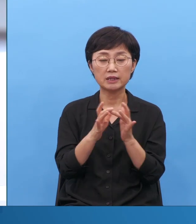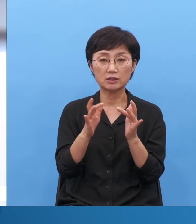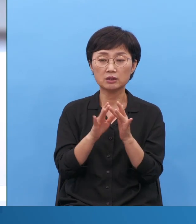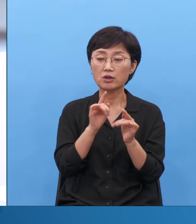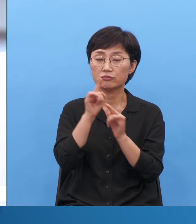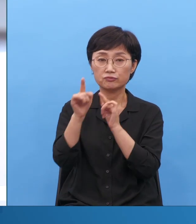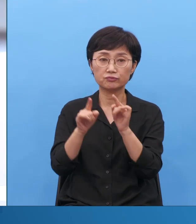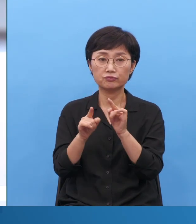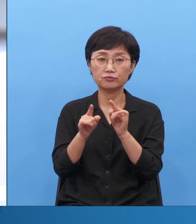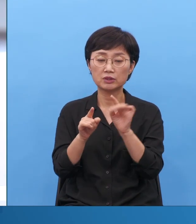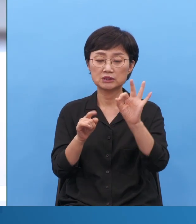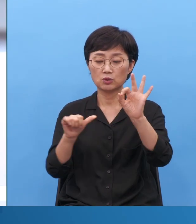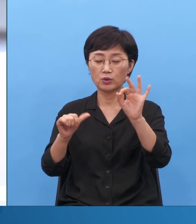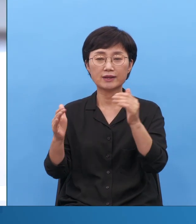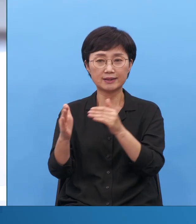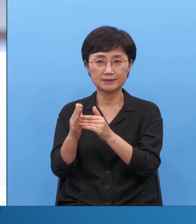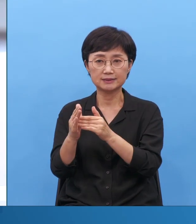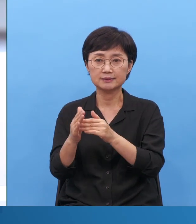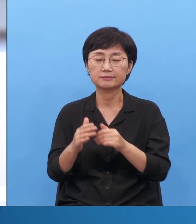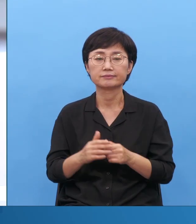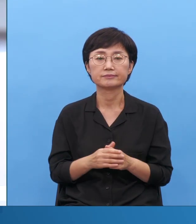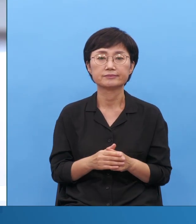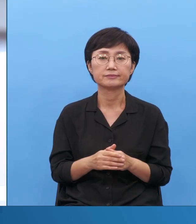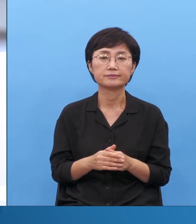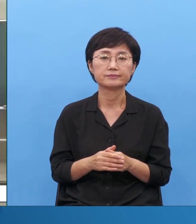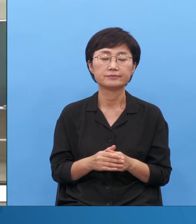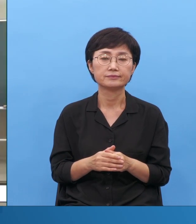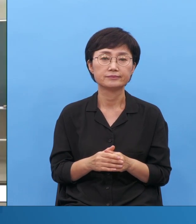위아.kr에서 오는 10월 5일까지 등록받습니다.